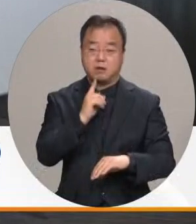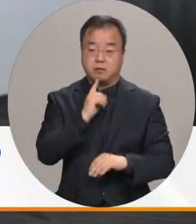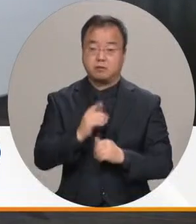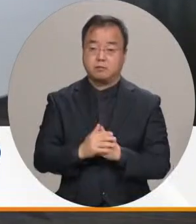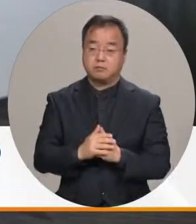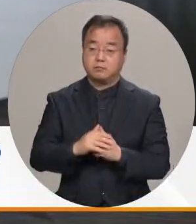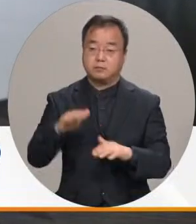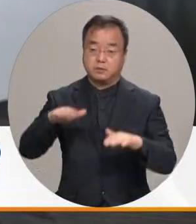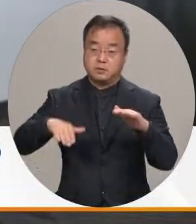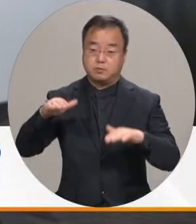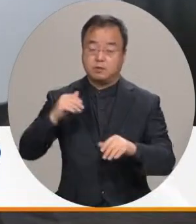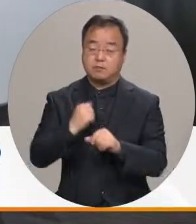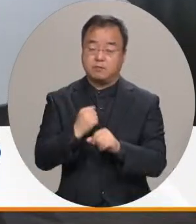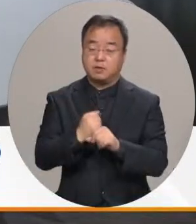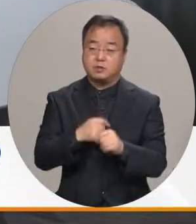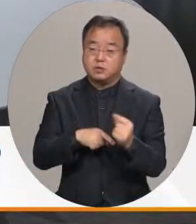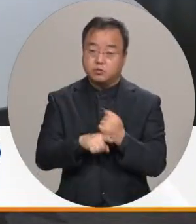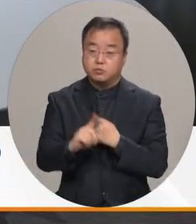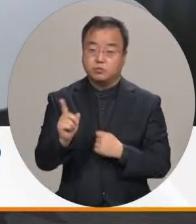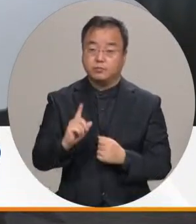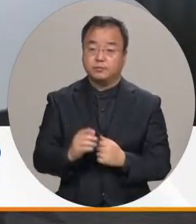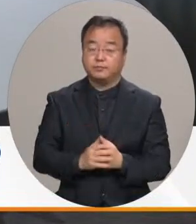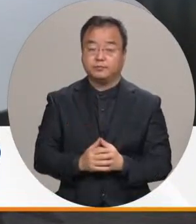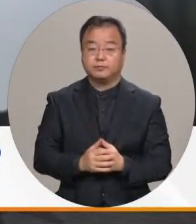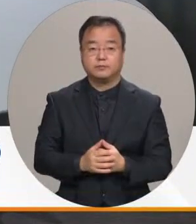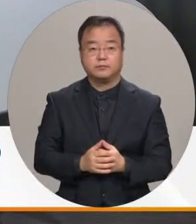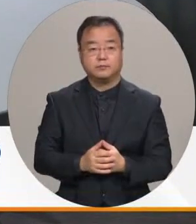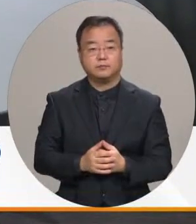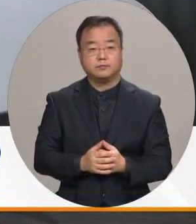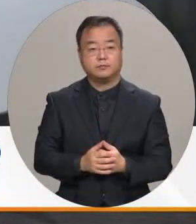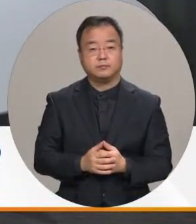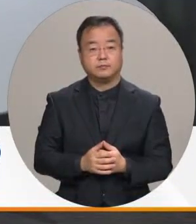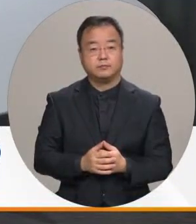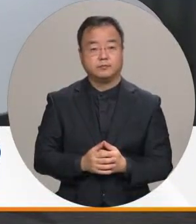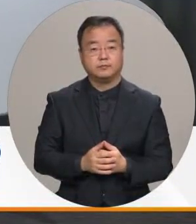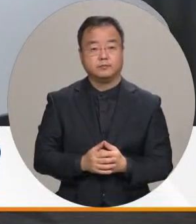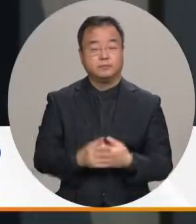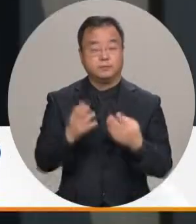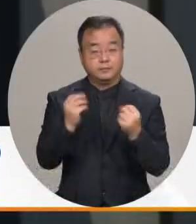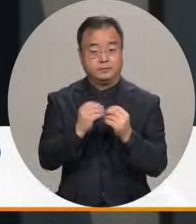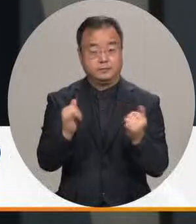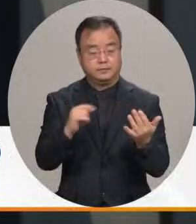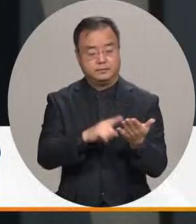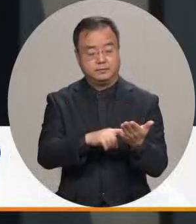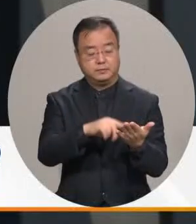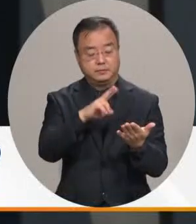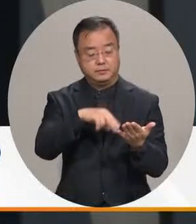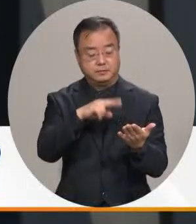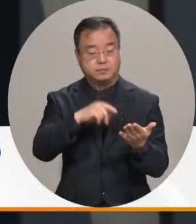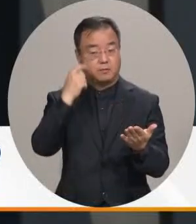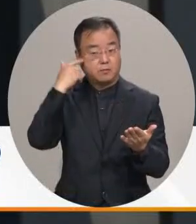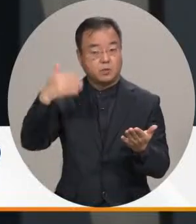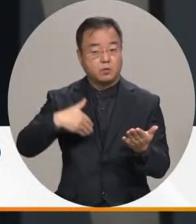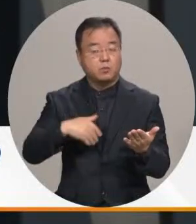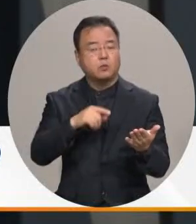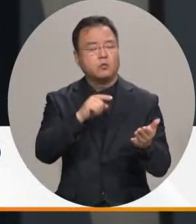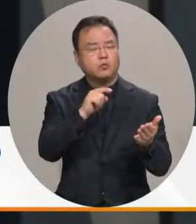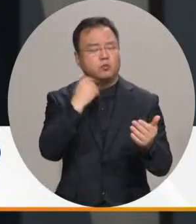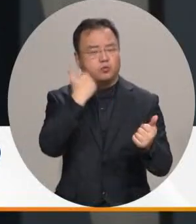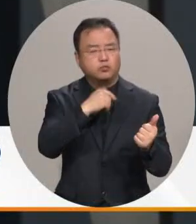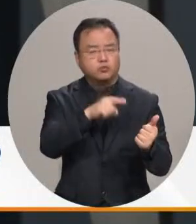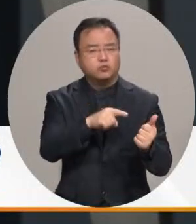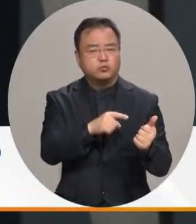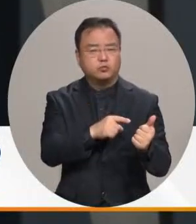이 차이를 일으킨 이유가 어디 있었다고 보십니까? 네. 많은 분들이 이제 그런 걸 많이 물어보셔요. 왜 어떤 아이는